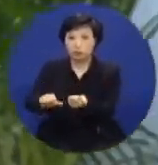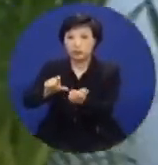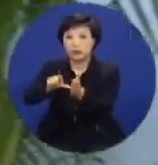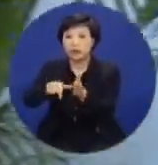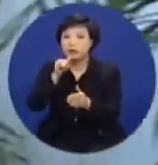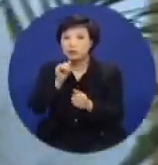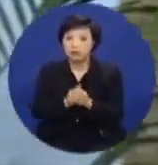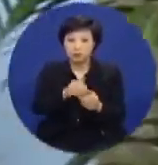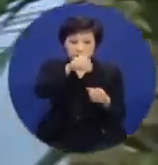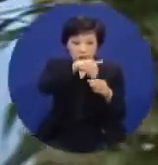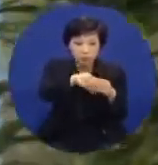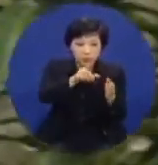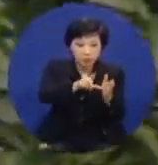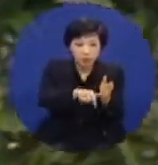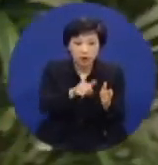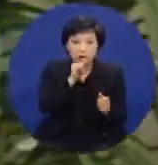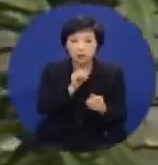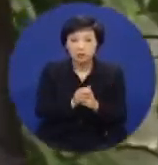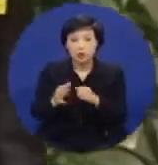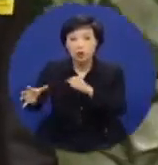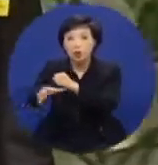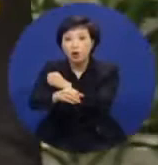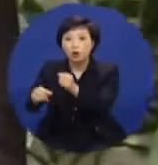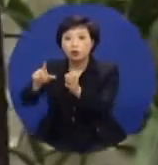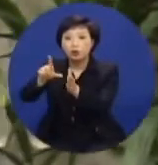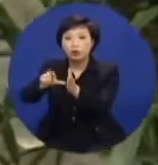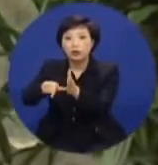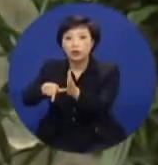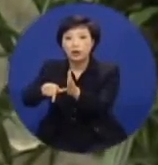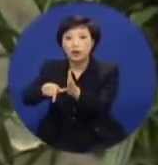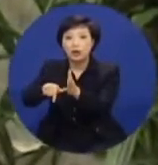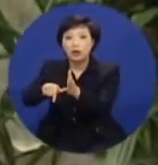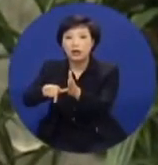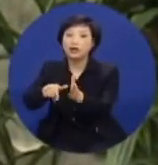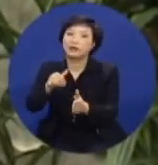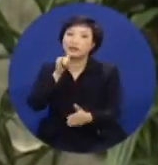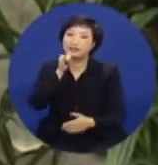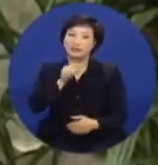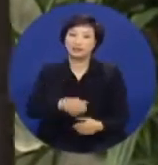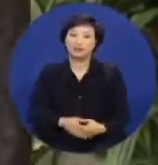20 때가 있으면 곧 울 때가 있고